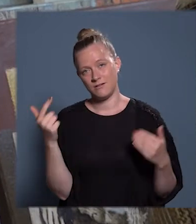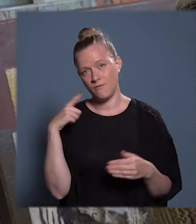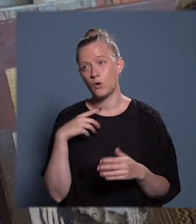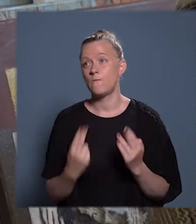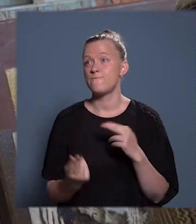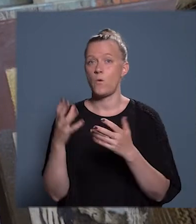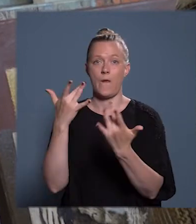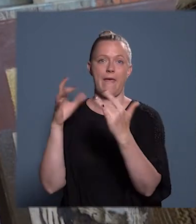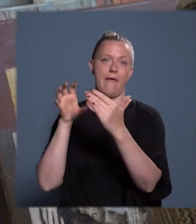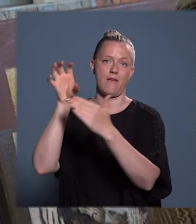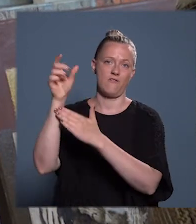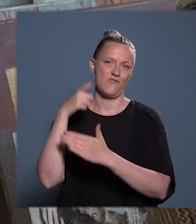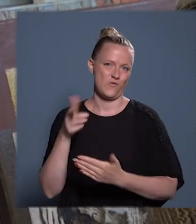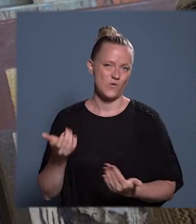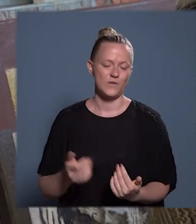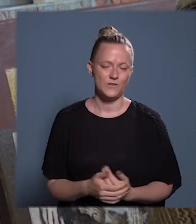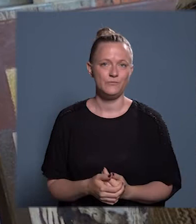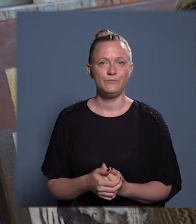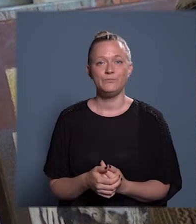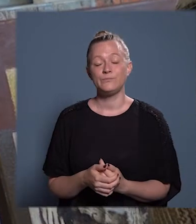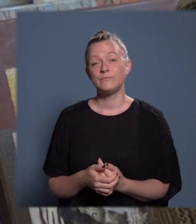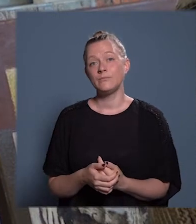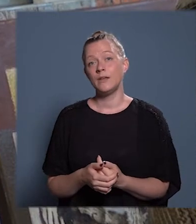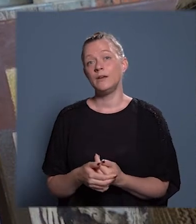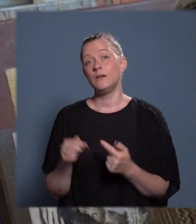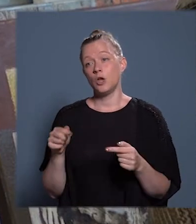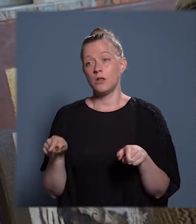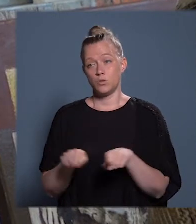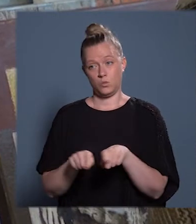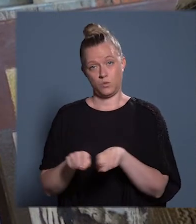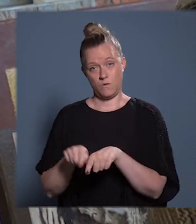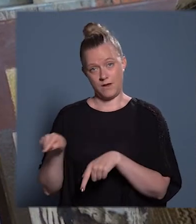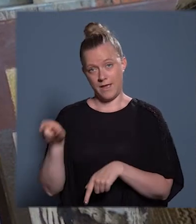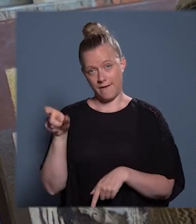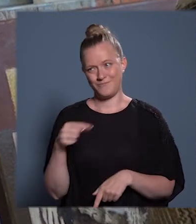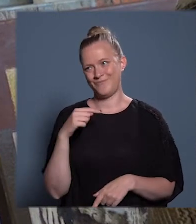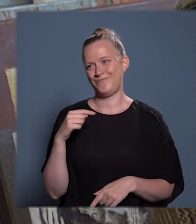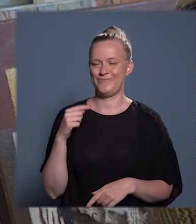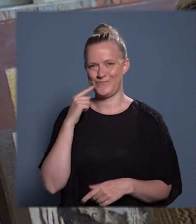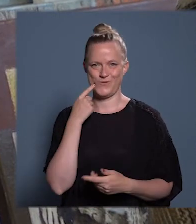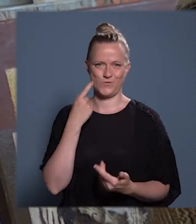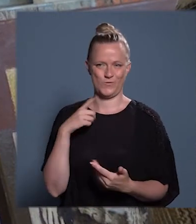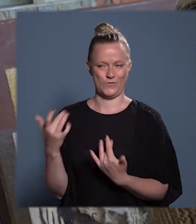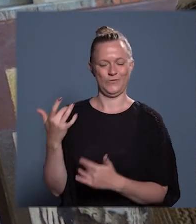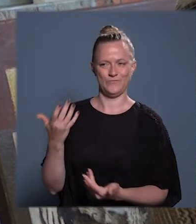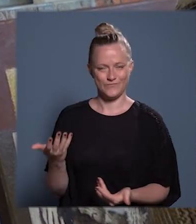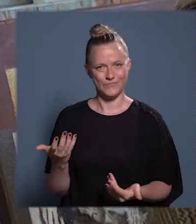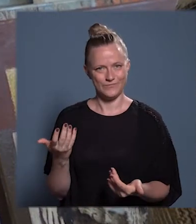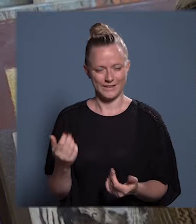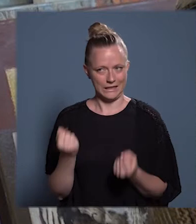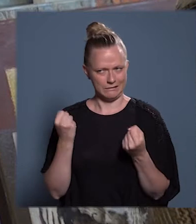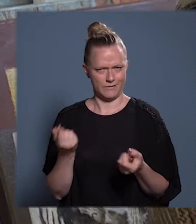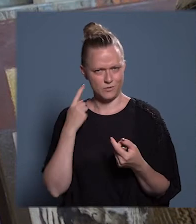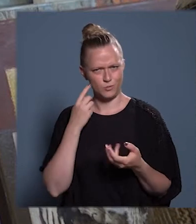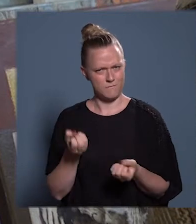hozzá, és az unokám meg is mosolygott érte, hogy nehezen tudok